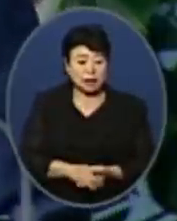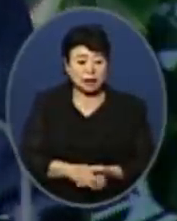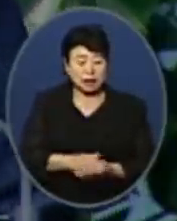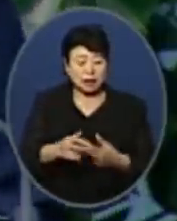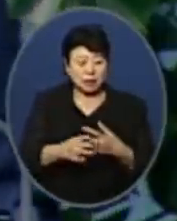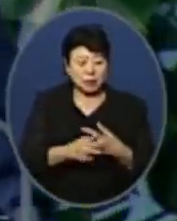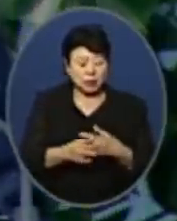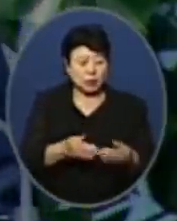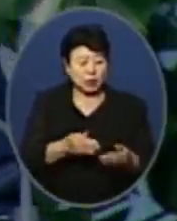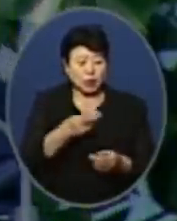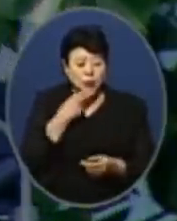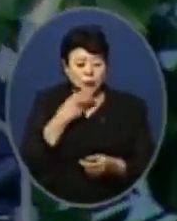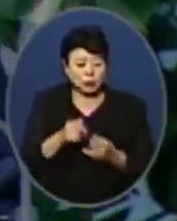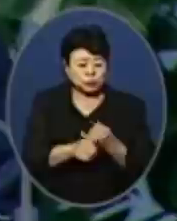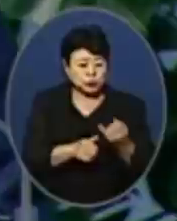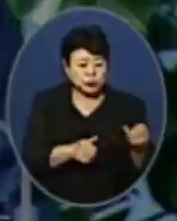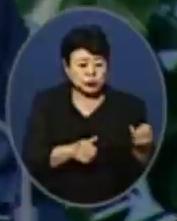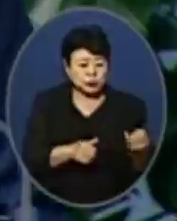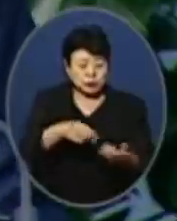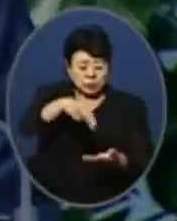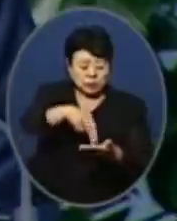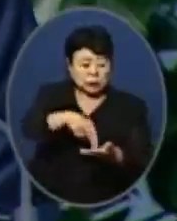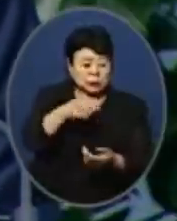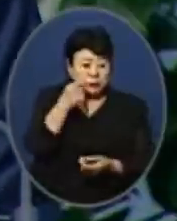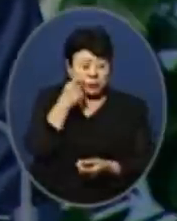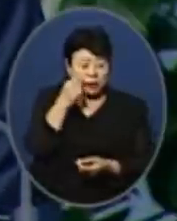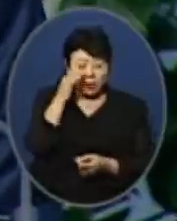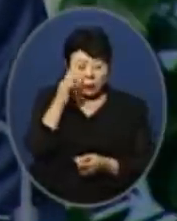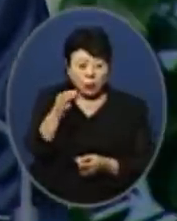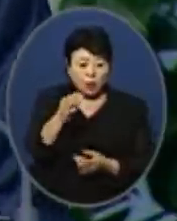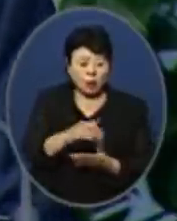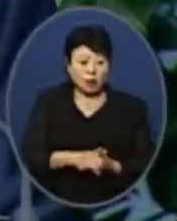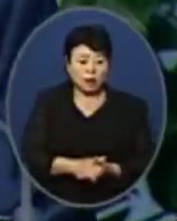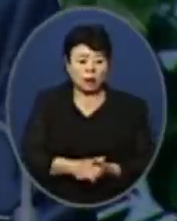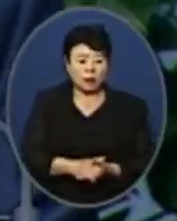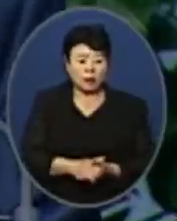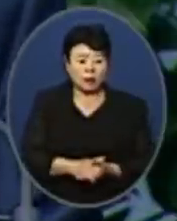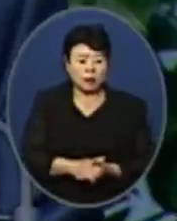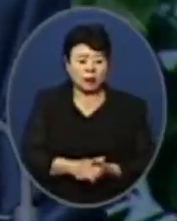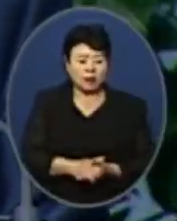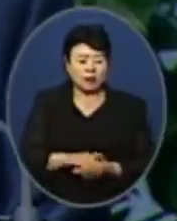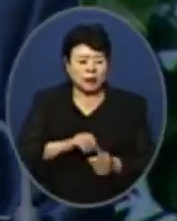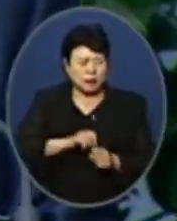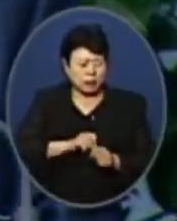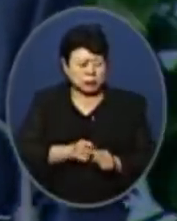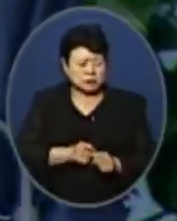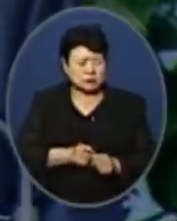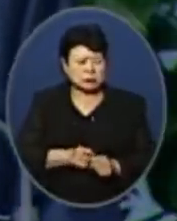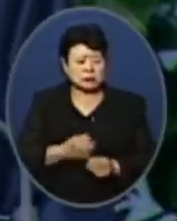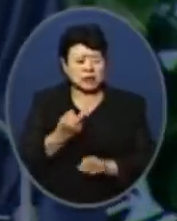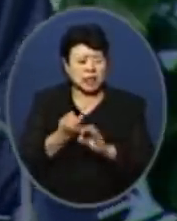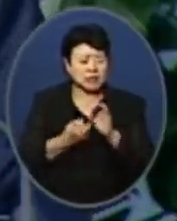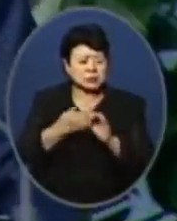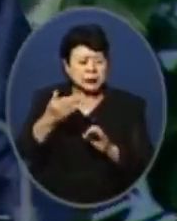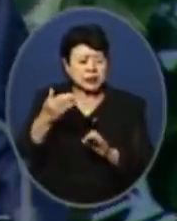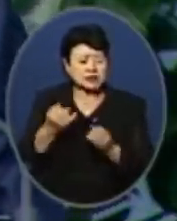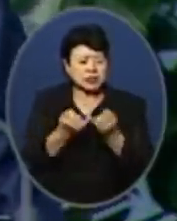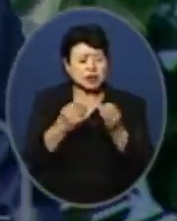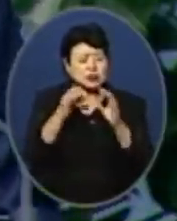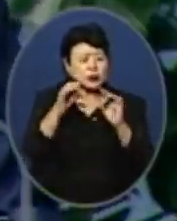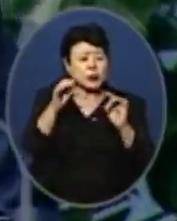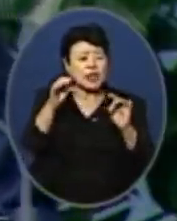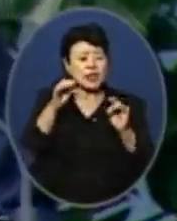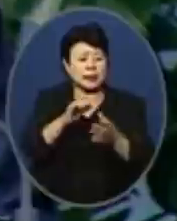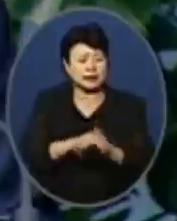병원에 가본 적이 없는 집사람이 일어나지 못하는 것을 보고 괜시니 아침에 가서